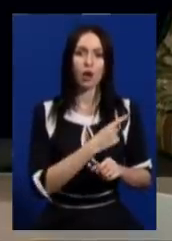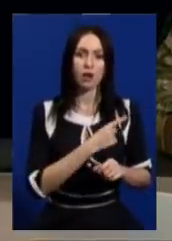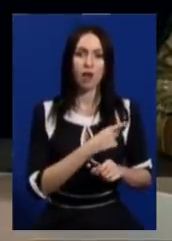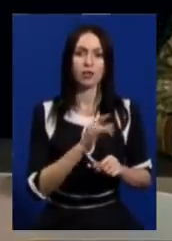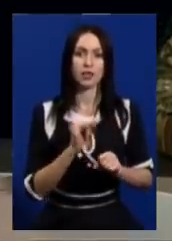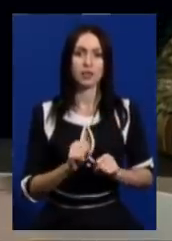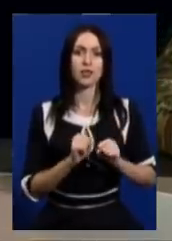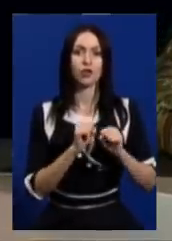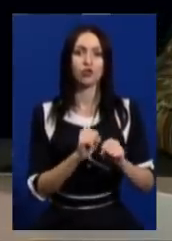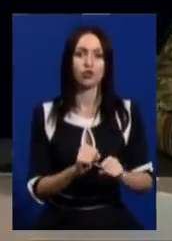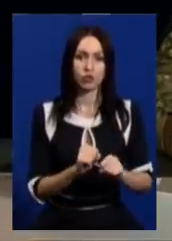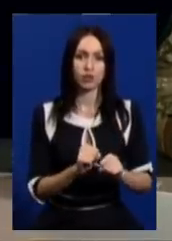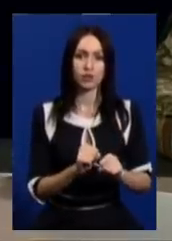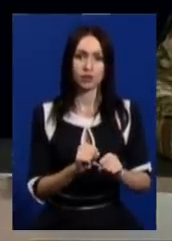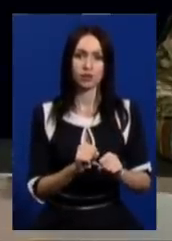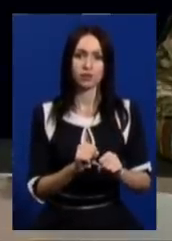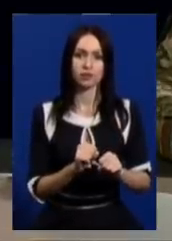защиты